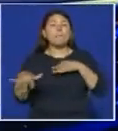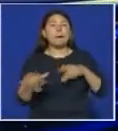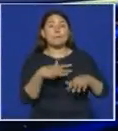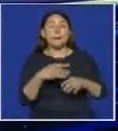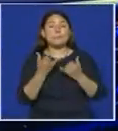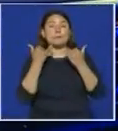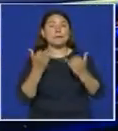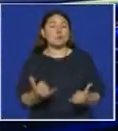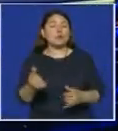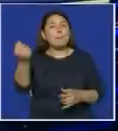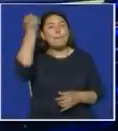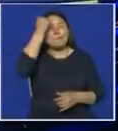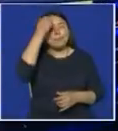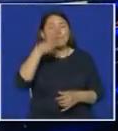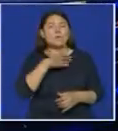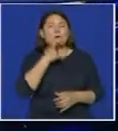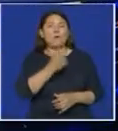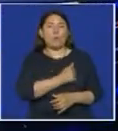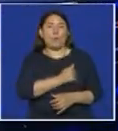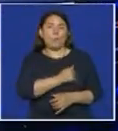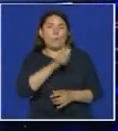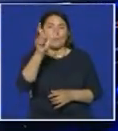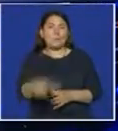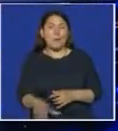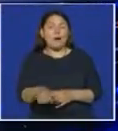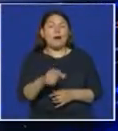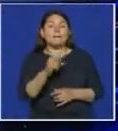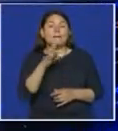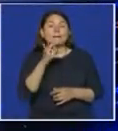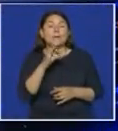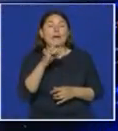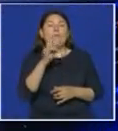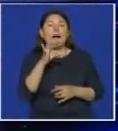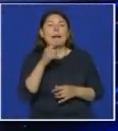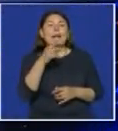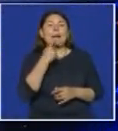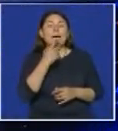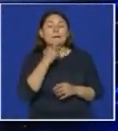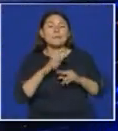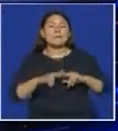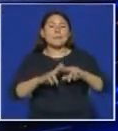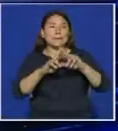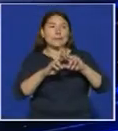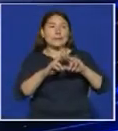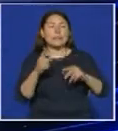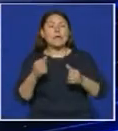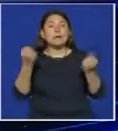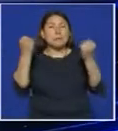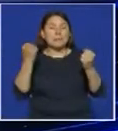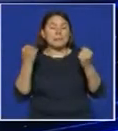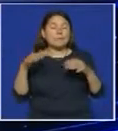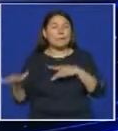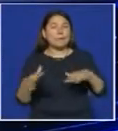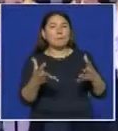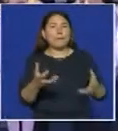мероприятие посвящено памяти воина-интернационалиста, кавалера ордена Красной Звезды Салимжана Алиета. В спортивном мероприятии